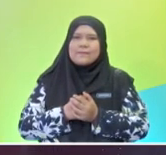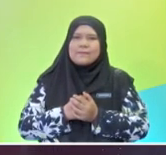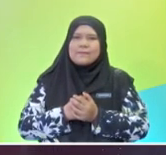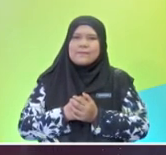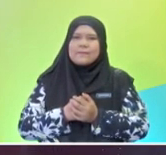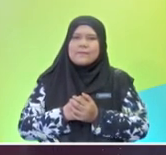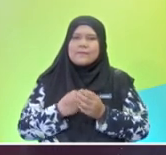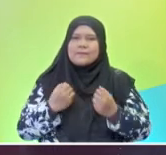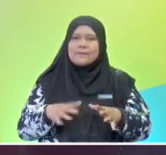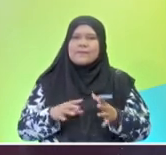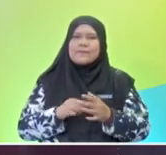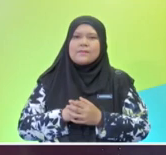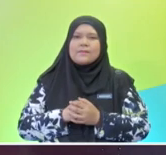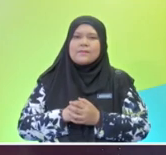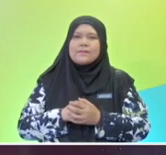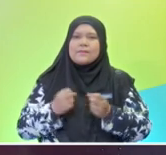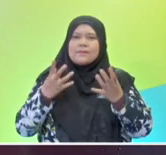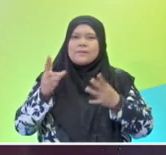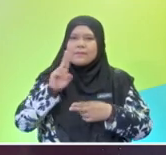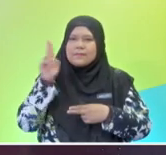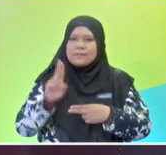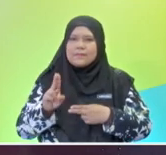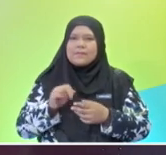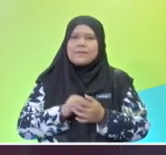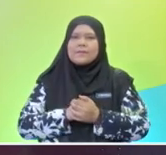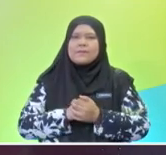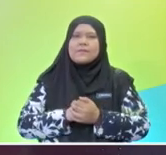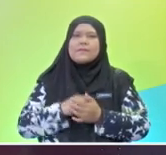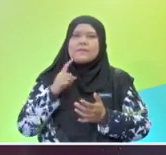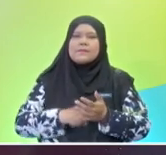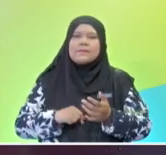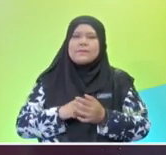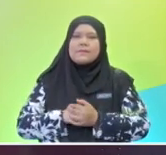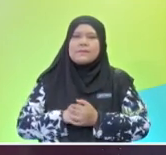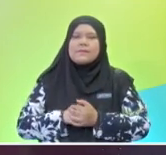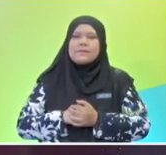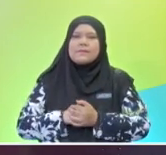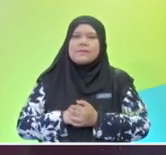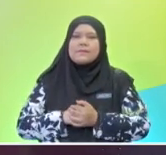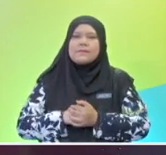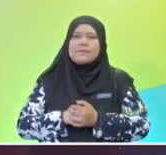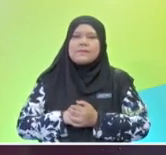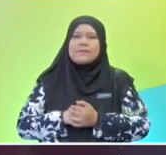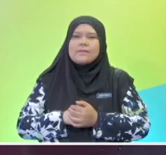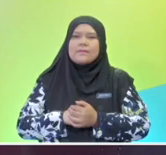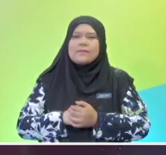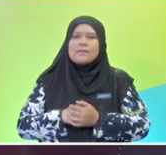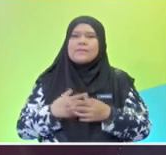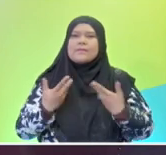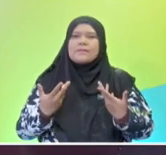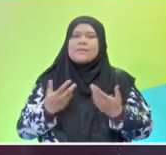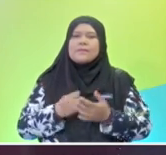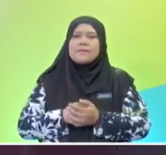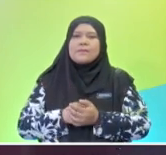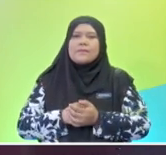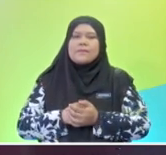lakukan pelbagai ujian hari ini dalam cikgu punya pengajaran. Apakah pendapat cikgu mengenai prestasi keseluruhan saya cikgu